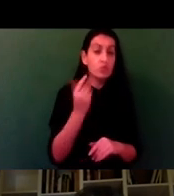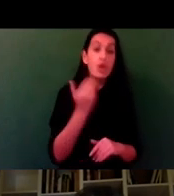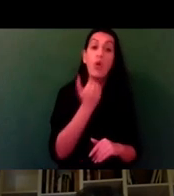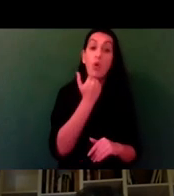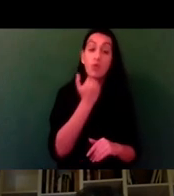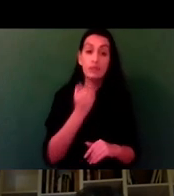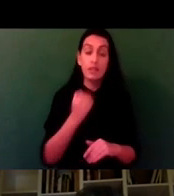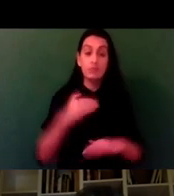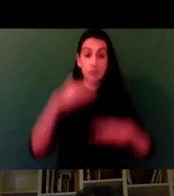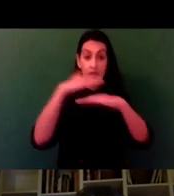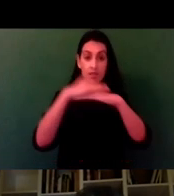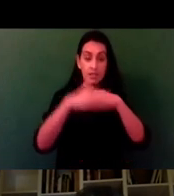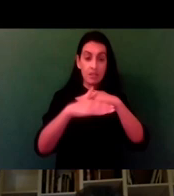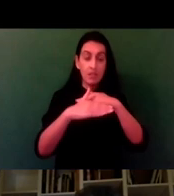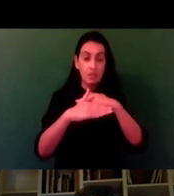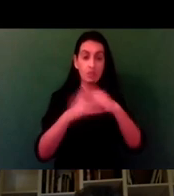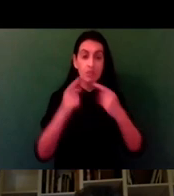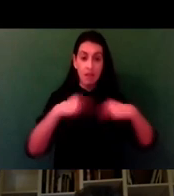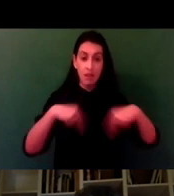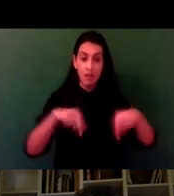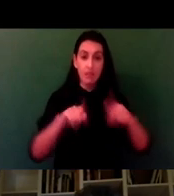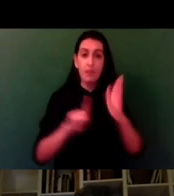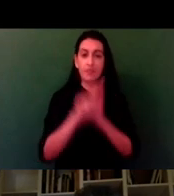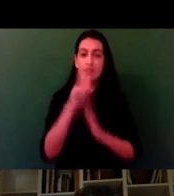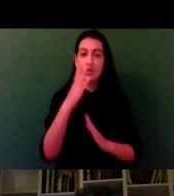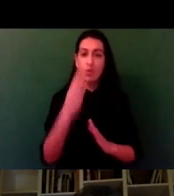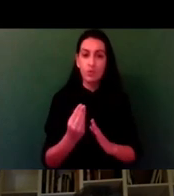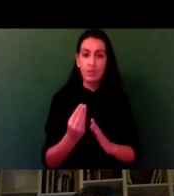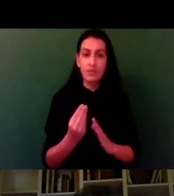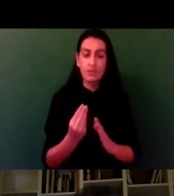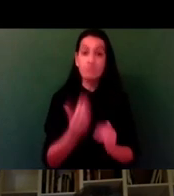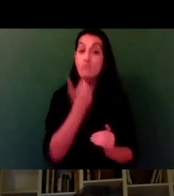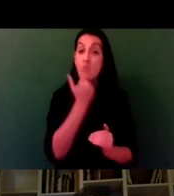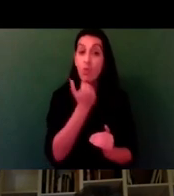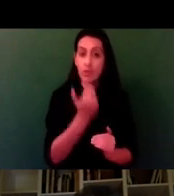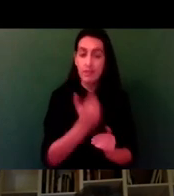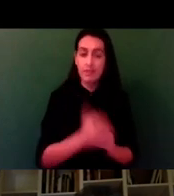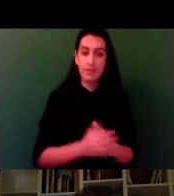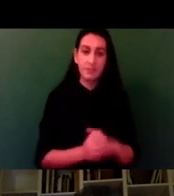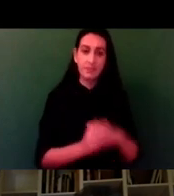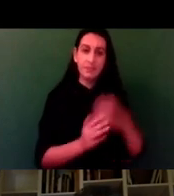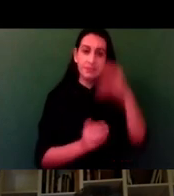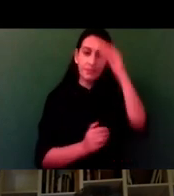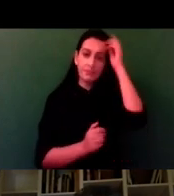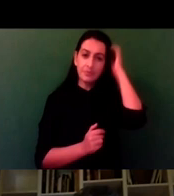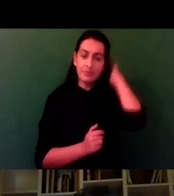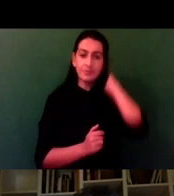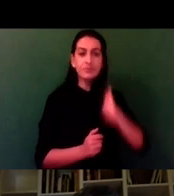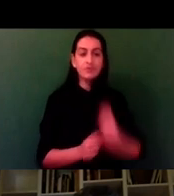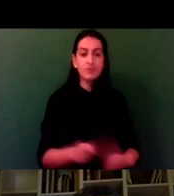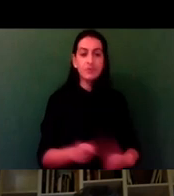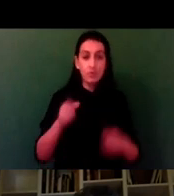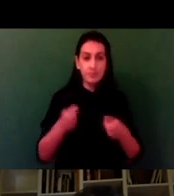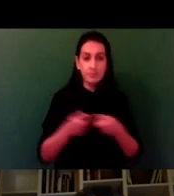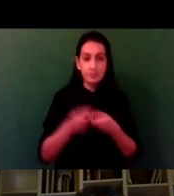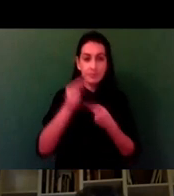değildir. Bunu hep bizde eleştirdiğince böyle ötekileştiriliyor şeyler. Yani ben BİMTAŞ'ta gördüm nasıl